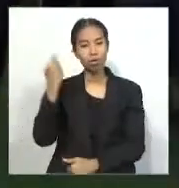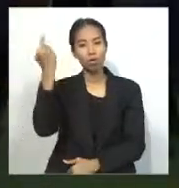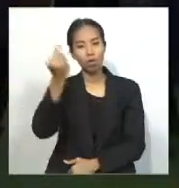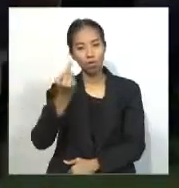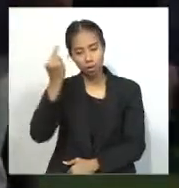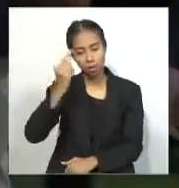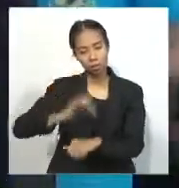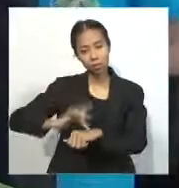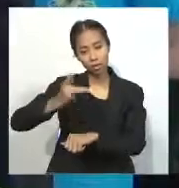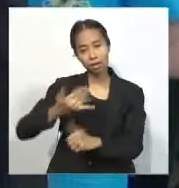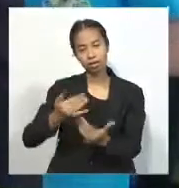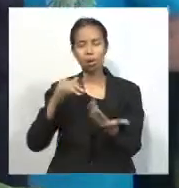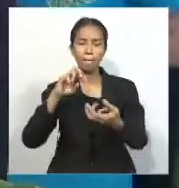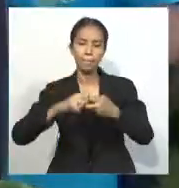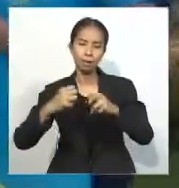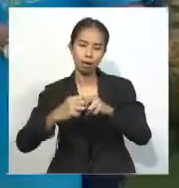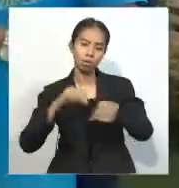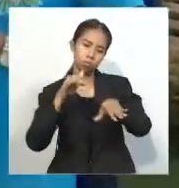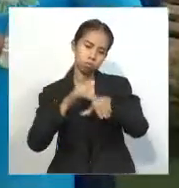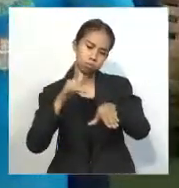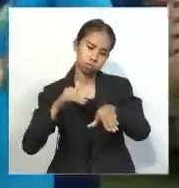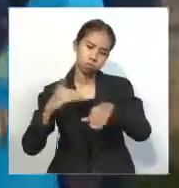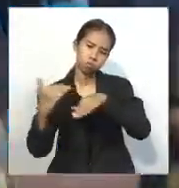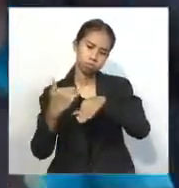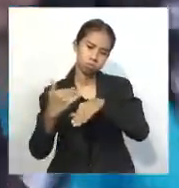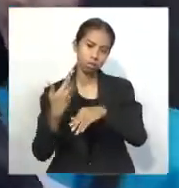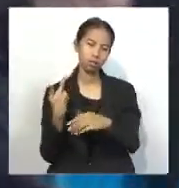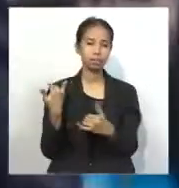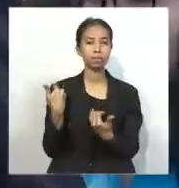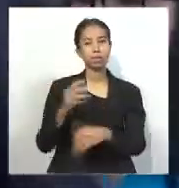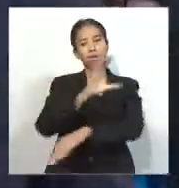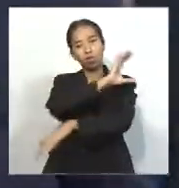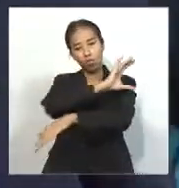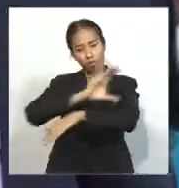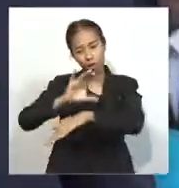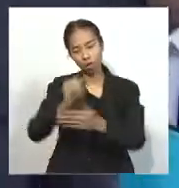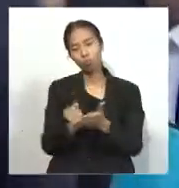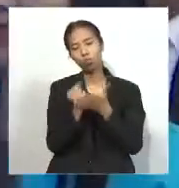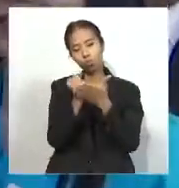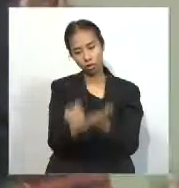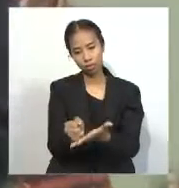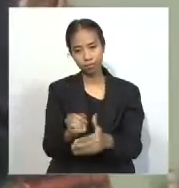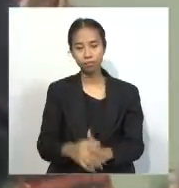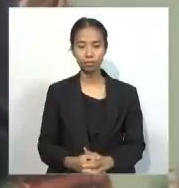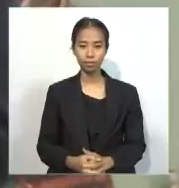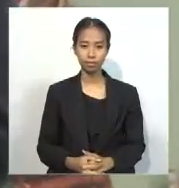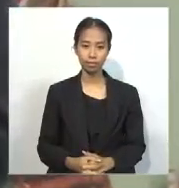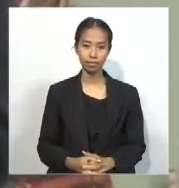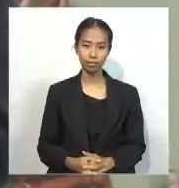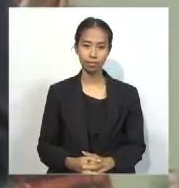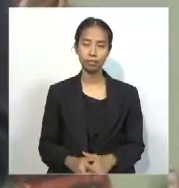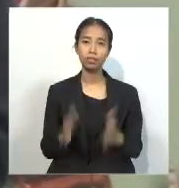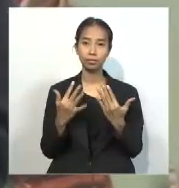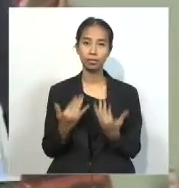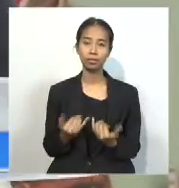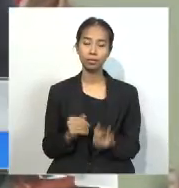ศและปัญหาการจราจรติดขัดที่ได้มีการเปิดรถไฟฟ้าเพื่ออำนวยความสะดวกด้านการเดินทาง วันนี้ก็มาเพื่อ